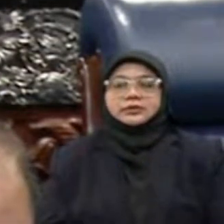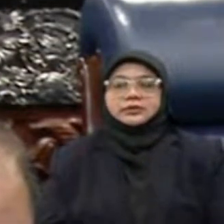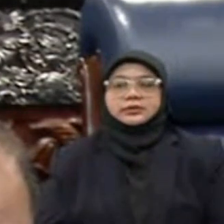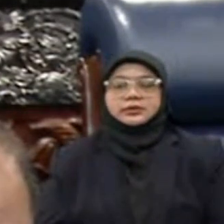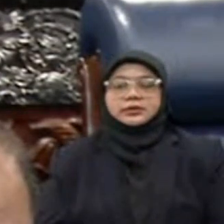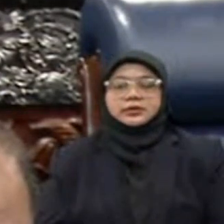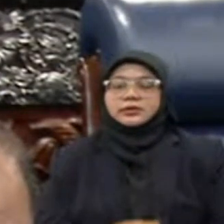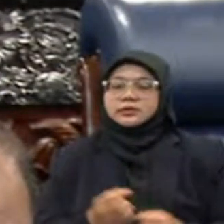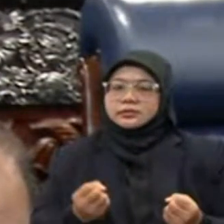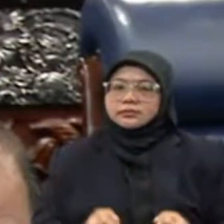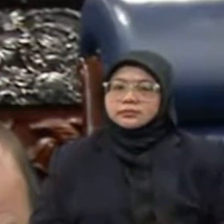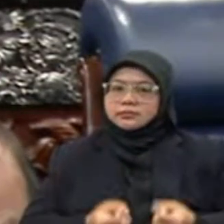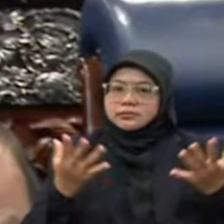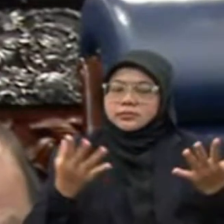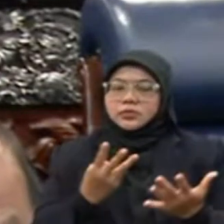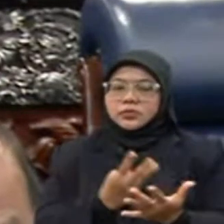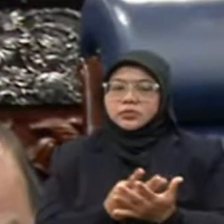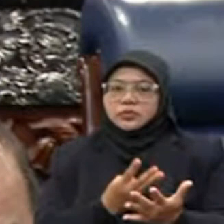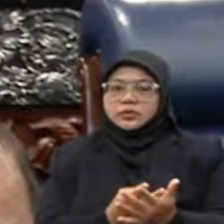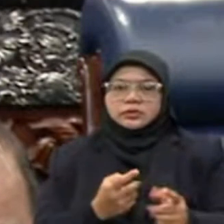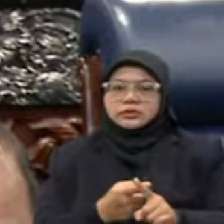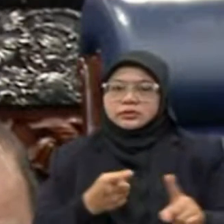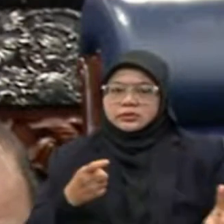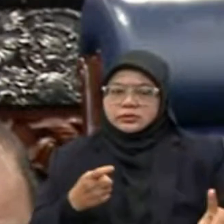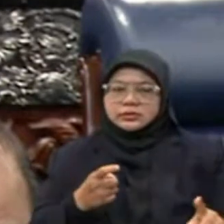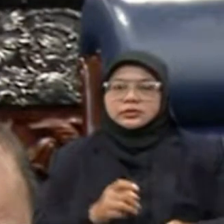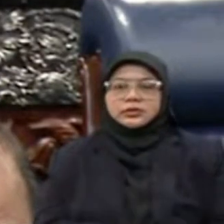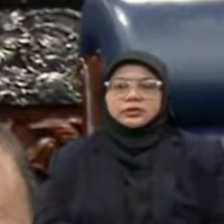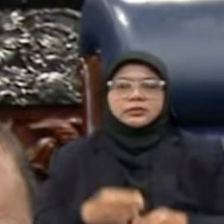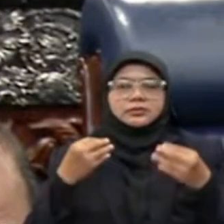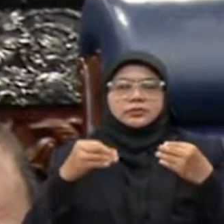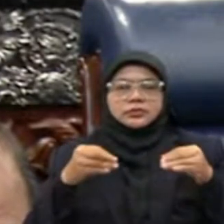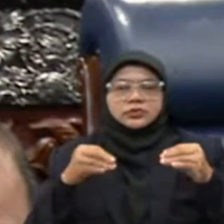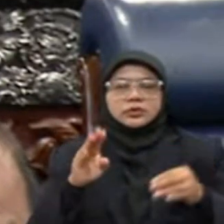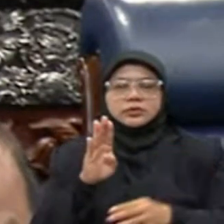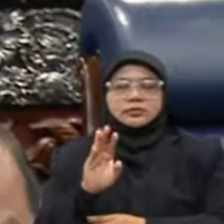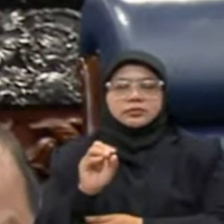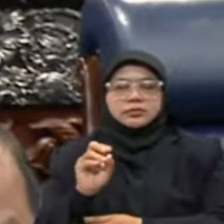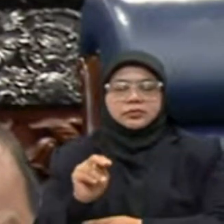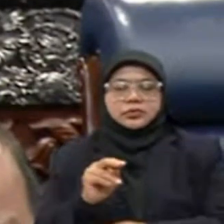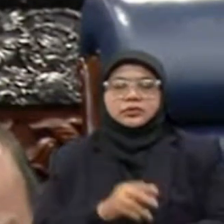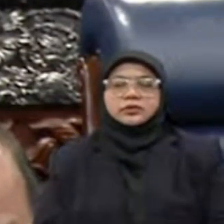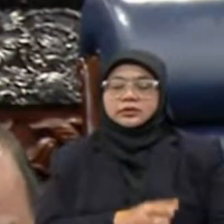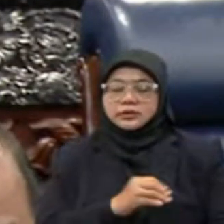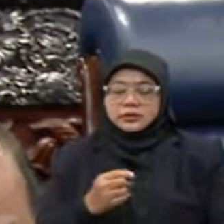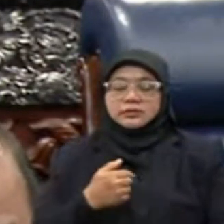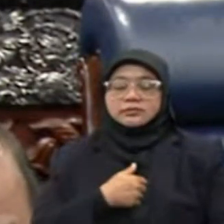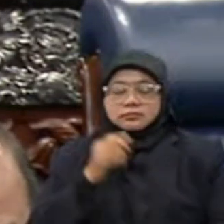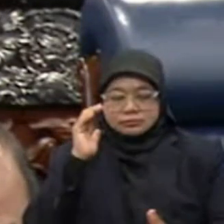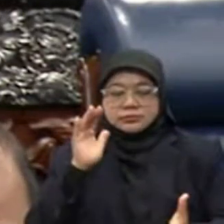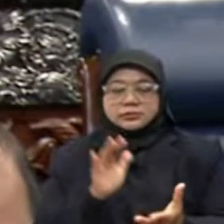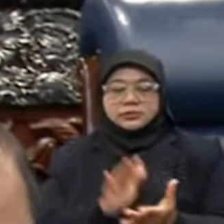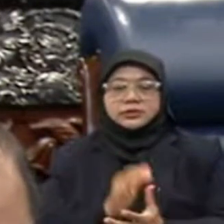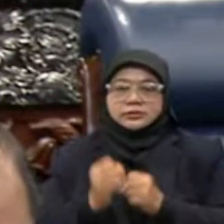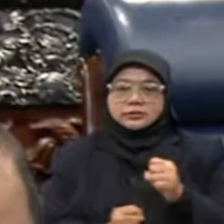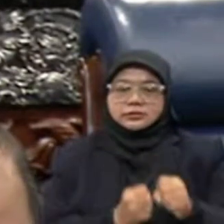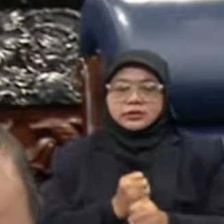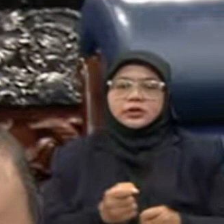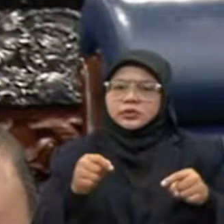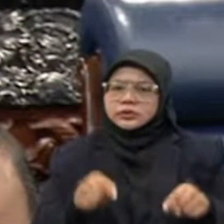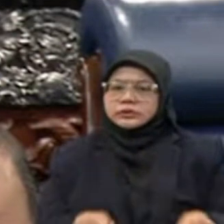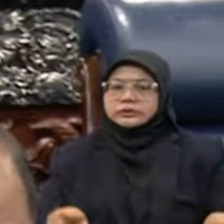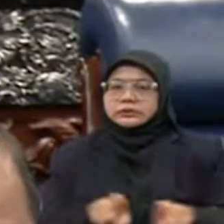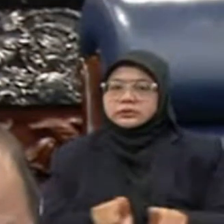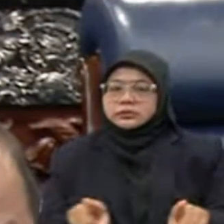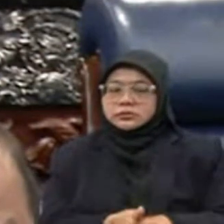kebanyakan uang itu datangnya daripada penjualan pohon ya dan saya percaya Toni juga ia akan berlaku